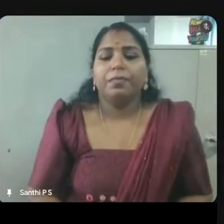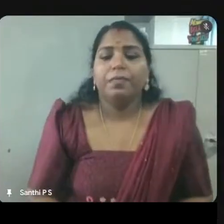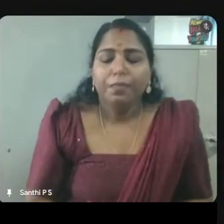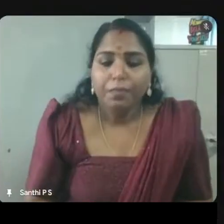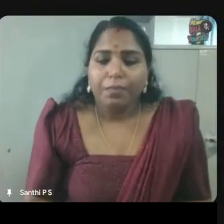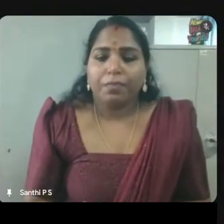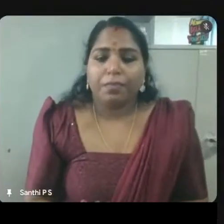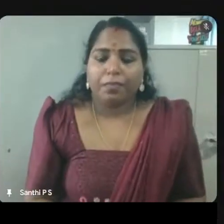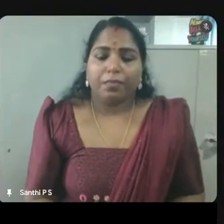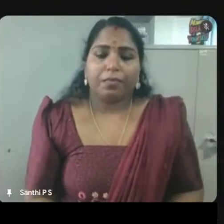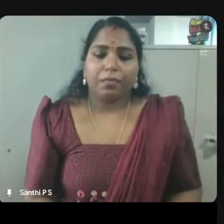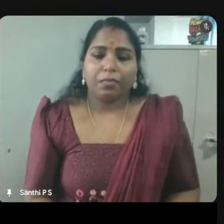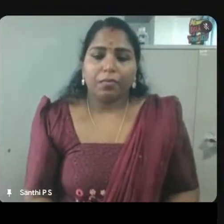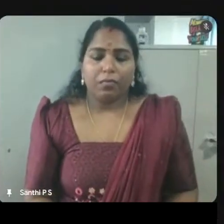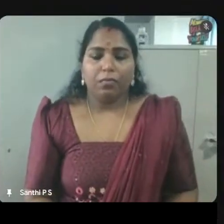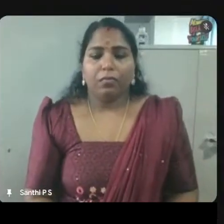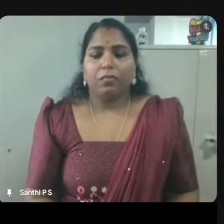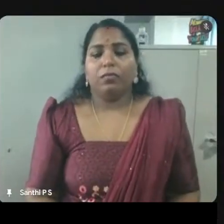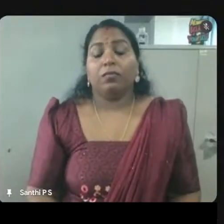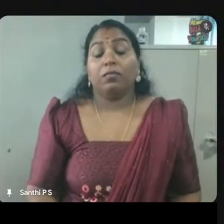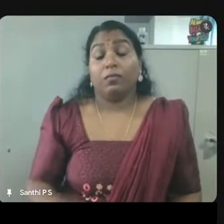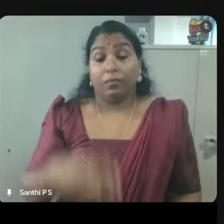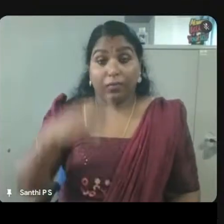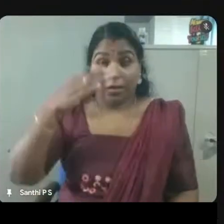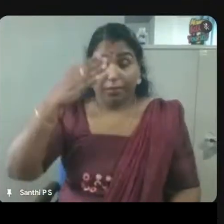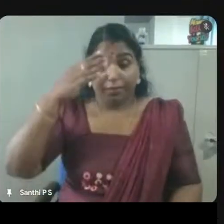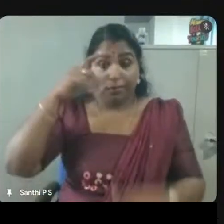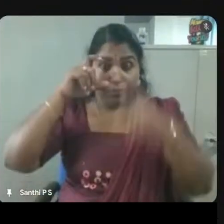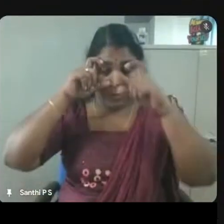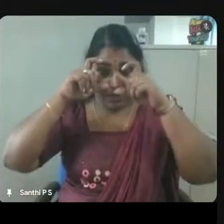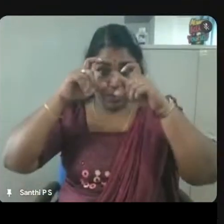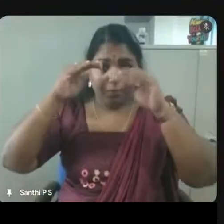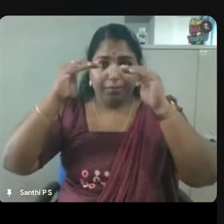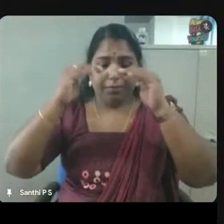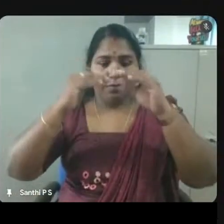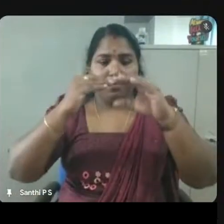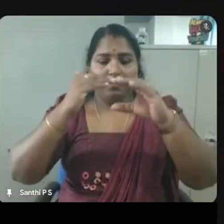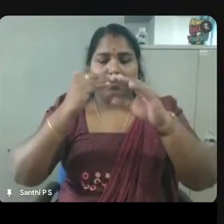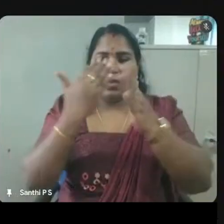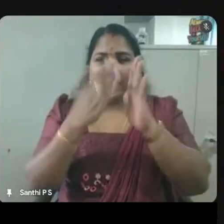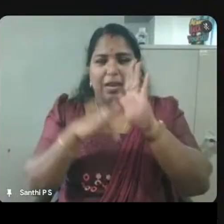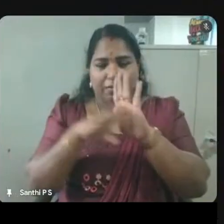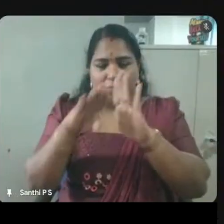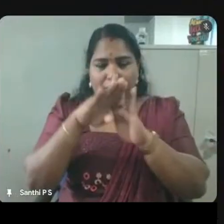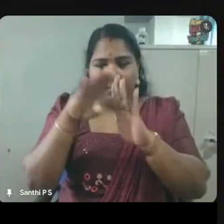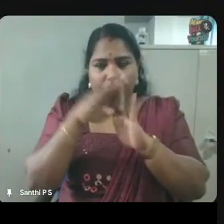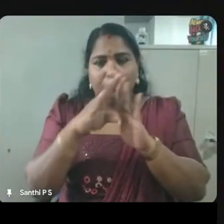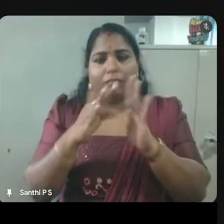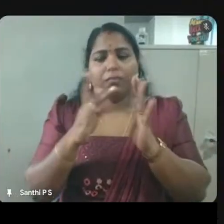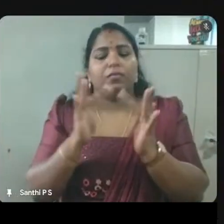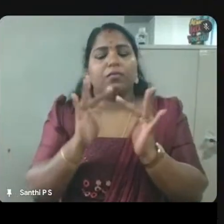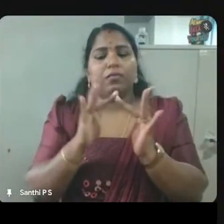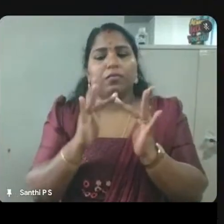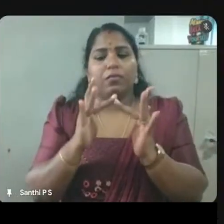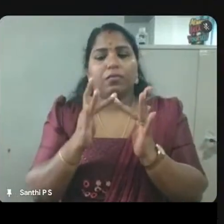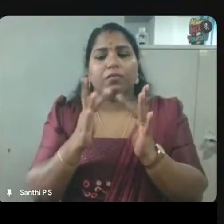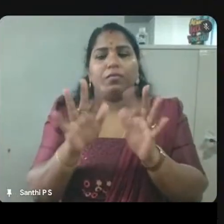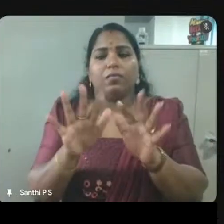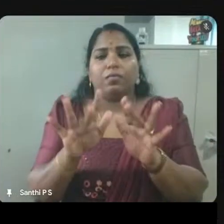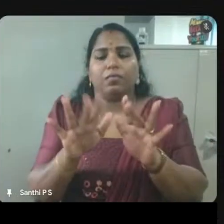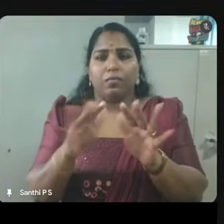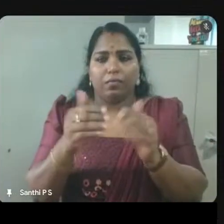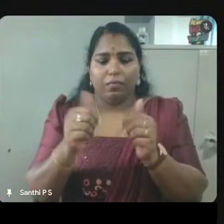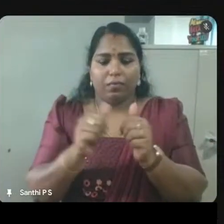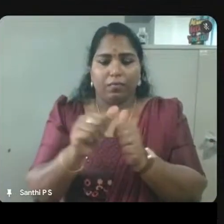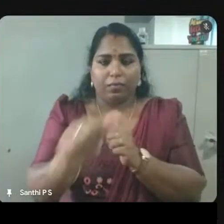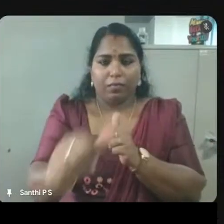3 സോൺ ആയിട്ട് ഡിവൈഡ് ചെയ്തിട്ടുണ്ടാവും. മുകൾ ഭാഗം ദൂരെ കാണാൻ, മിഡിൽ പോർഷൻ ഇന്റർമീഡിയറ്റ് ഡിസ്റ്റൻസ് കമ്പ്യൂട്ടർ പോലെയുള്ള 90 സെന്റിമീറ്റർ കാണാൻ, താഴത്തെ